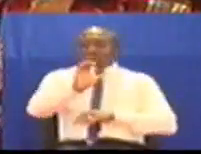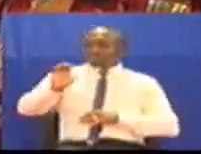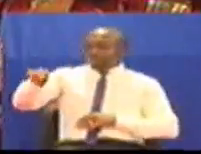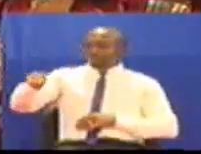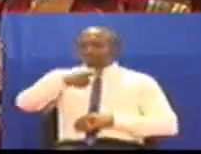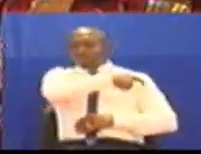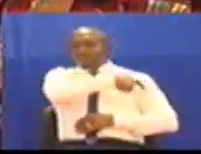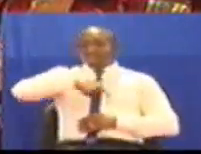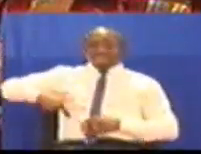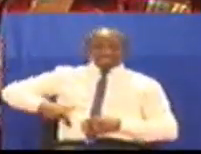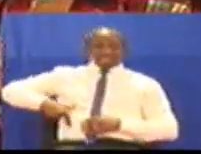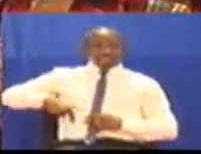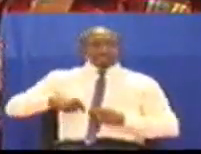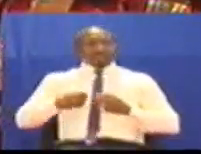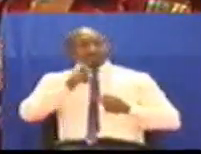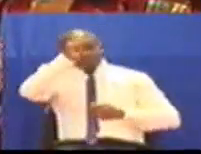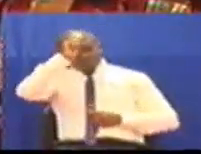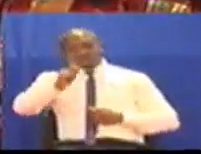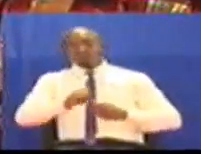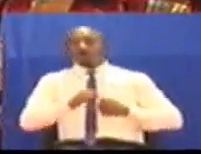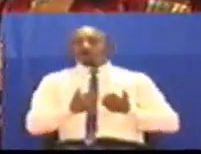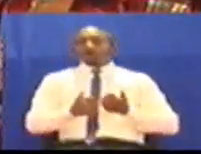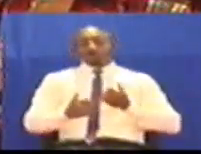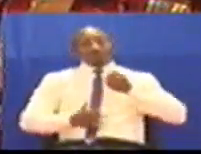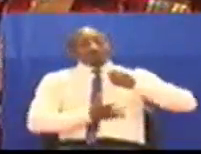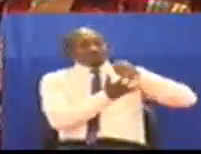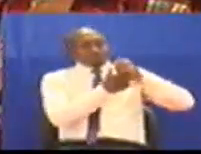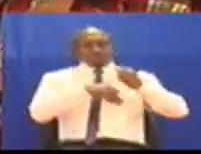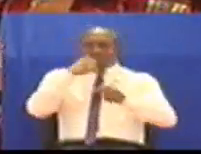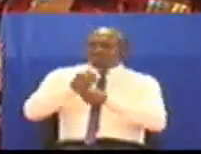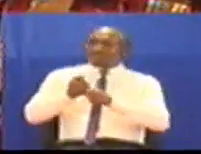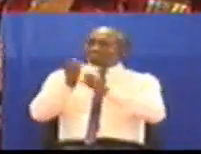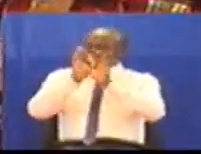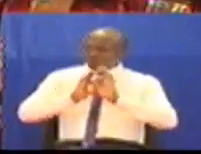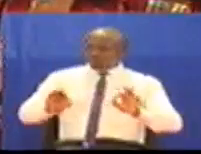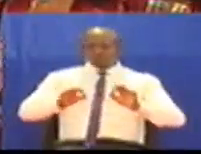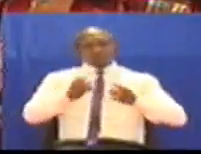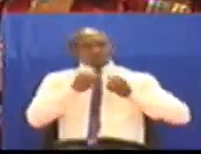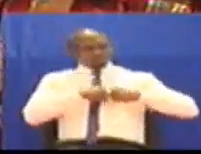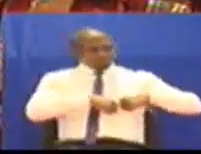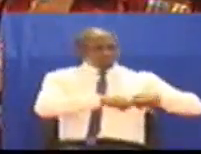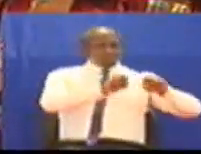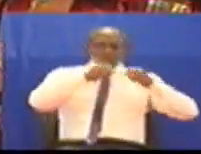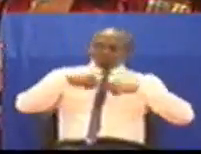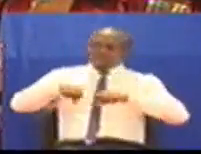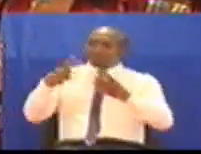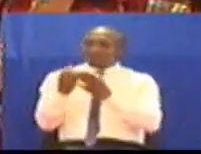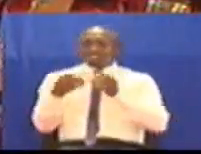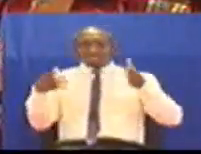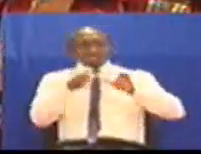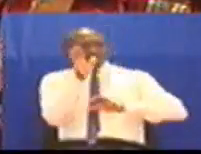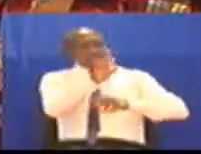wetu Mheshimiwa John Pombe Magufuli kwa kazi nzuri anayoifanya yeye na timu yake yote,